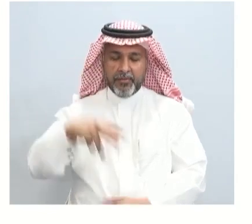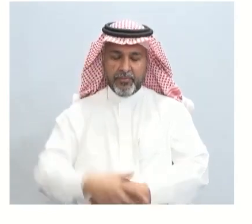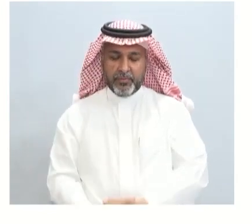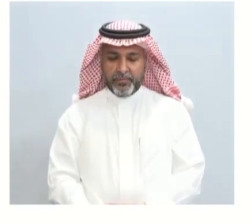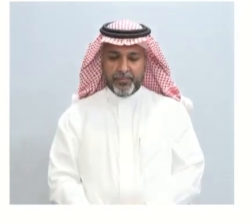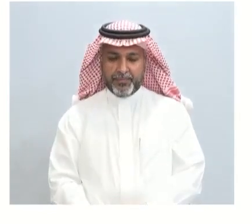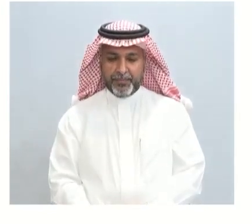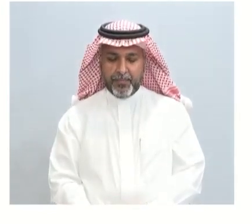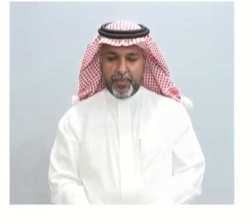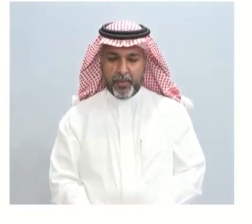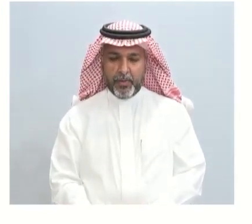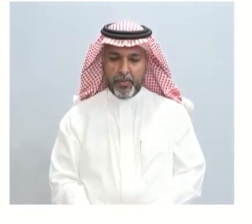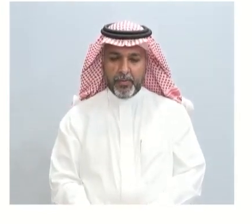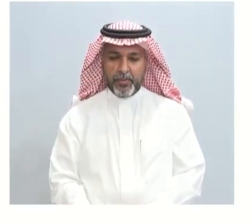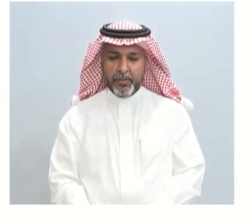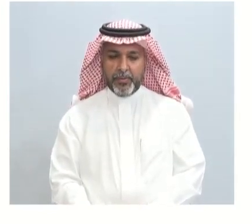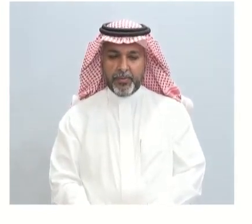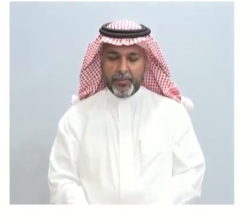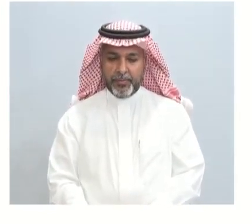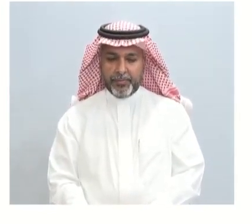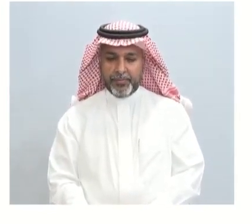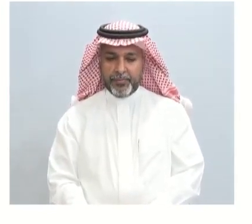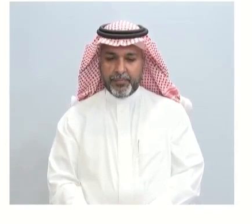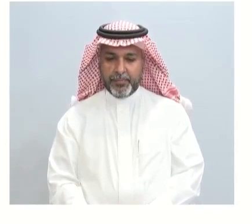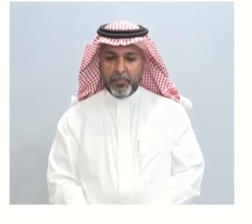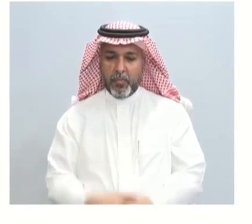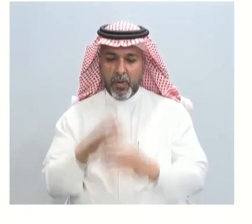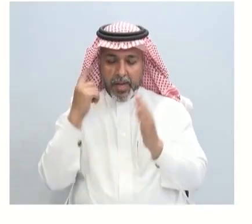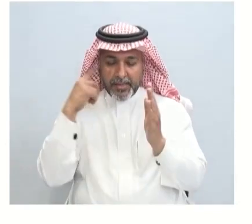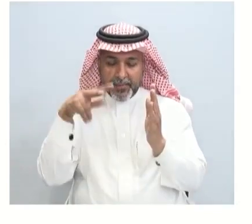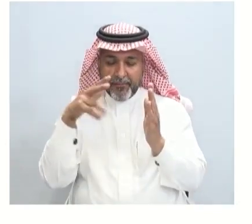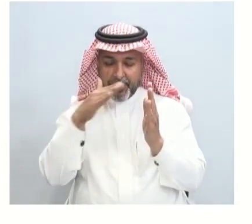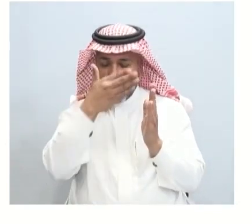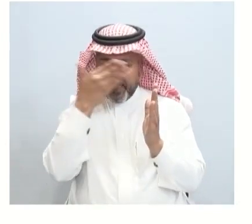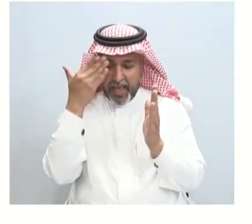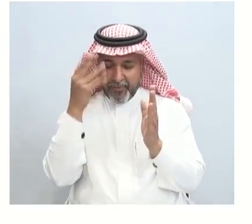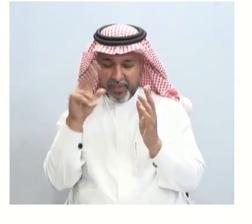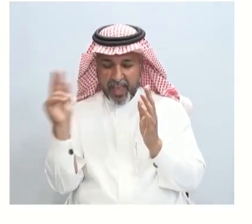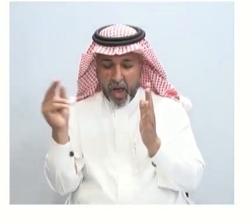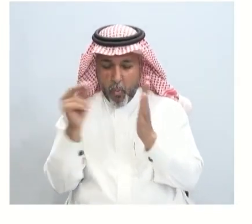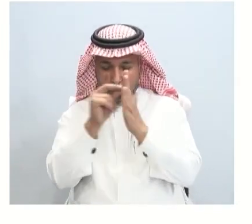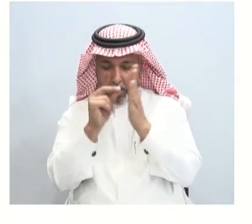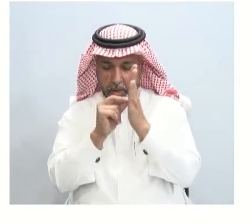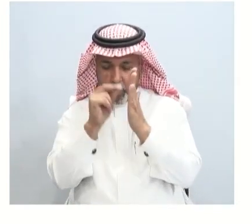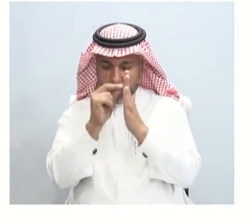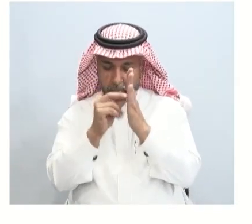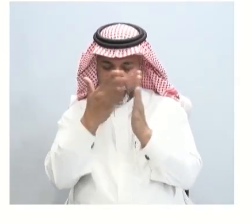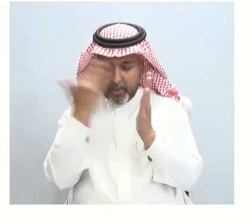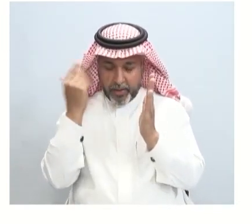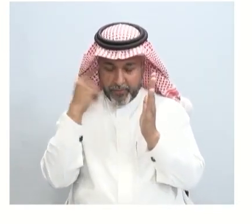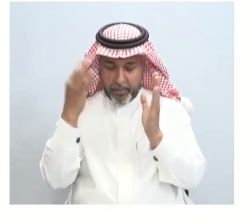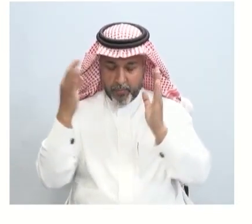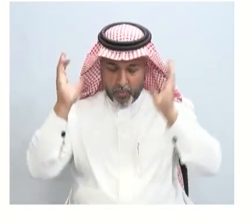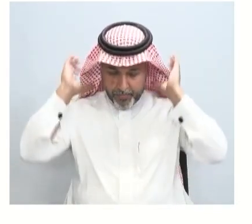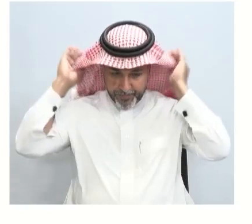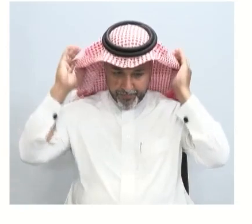الزاويتين اللي تكون يعني مش 90 ومضاعفاتها وانما الزوايا اللي تكون على محور واي الزوايا التي تكون على محور وا اللي هي